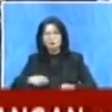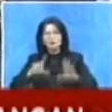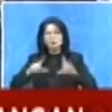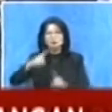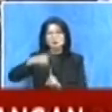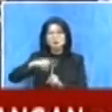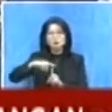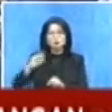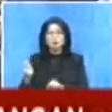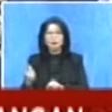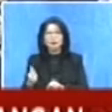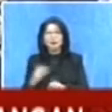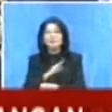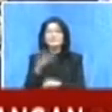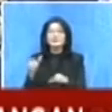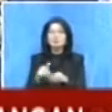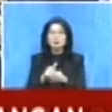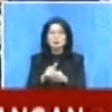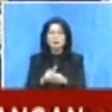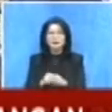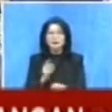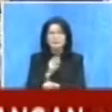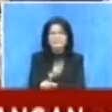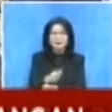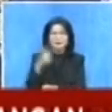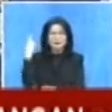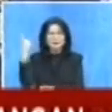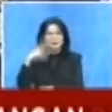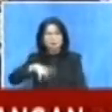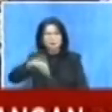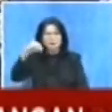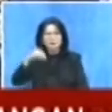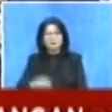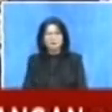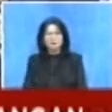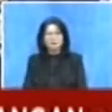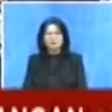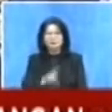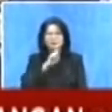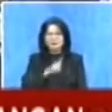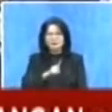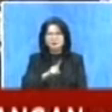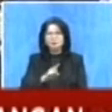Rp2.708,7 triliun yang meliputi belanja pemerintah pusat sebesar